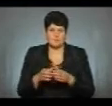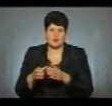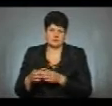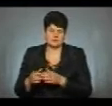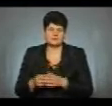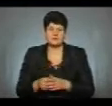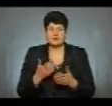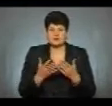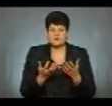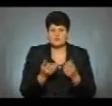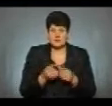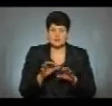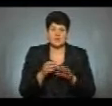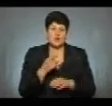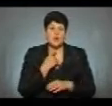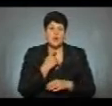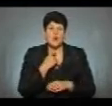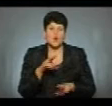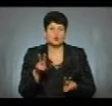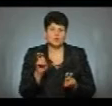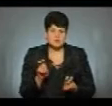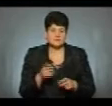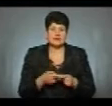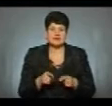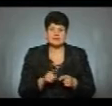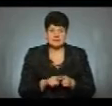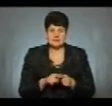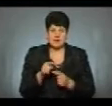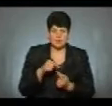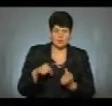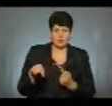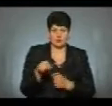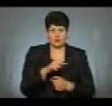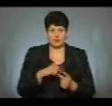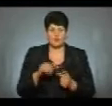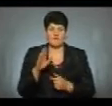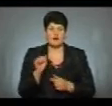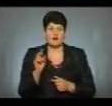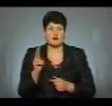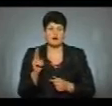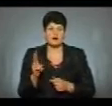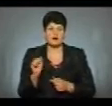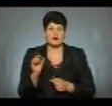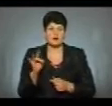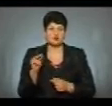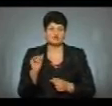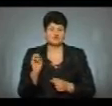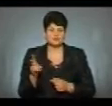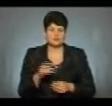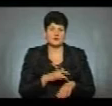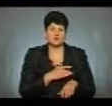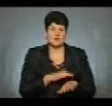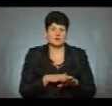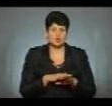якщо взяти «Голос», так, це центрується довкола особи Вакарчука, відповідно, «Слуга